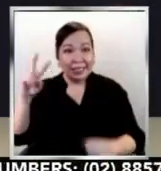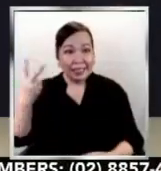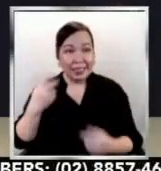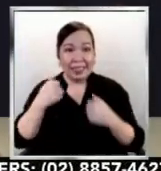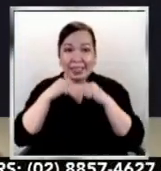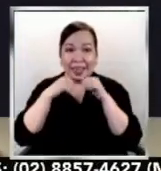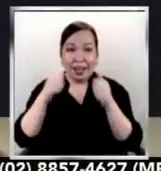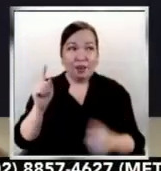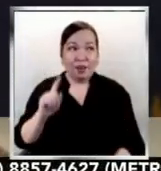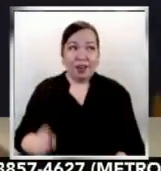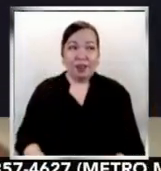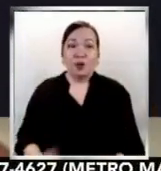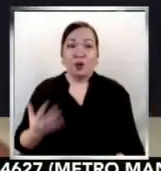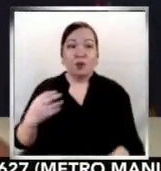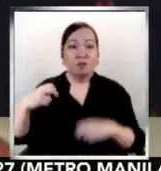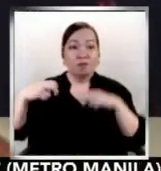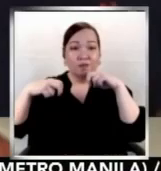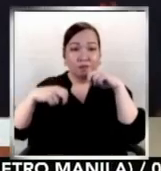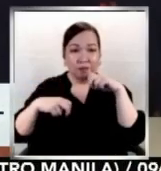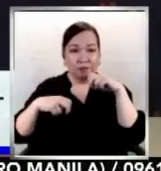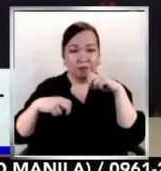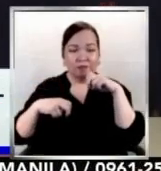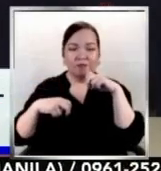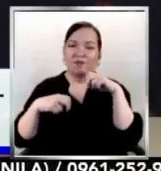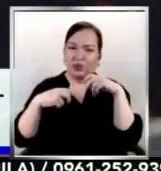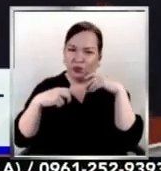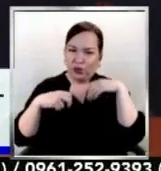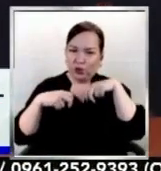yung proposal dito lang sa bahay dahil